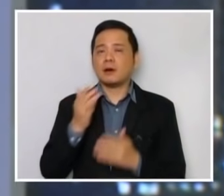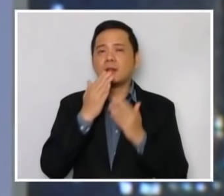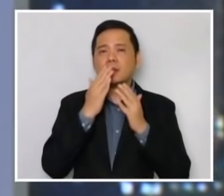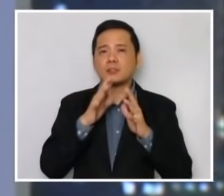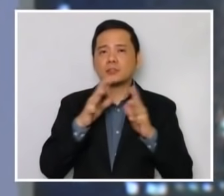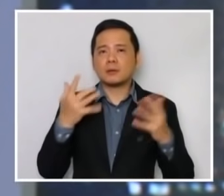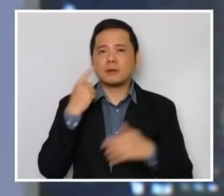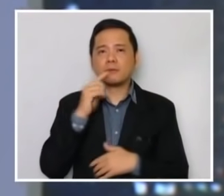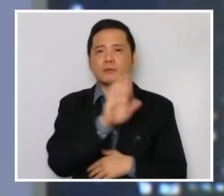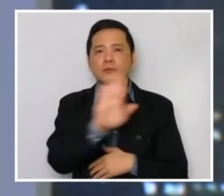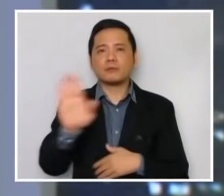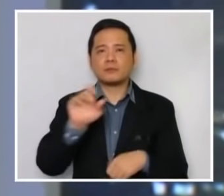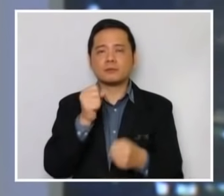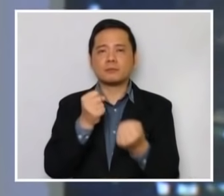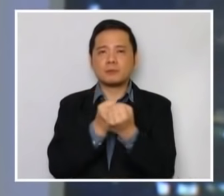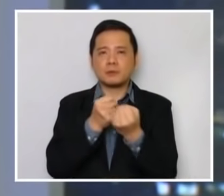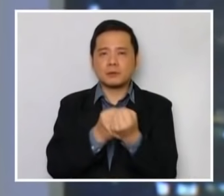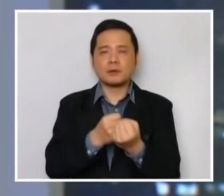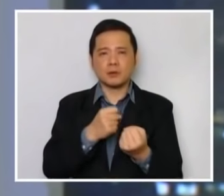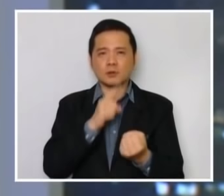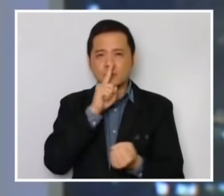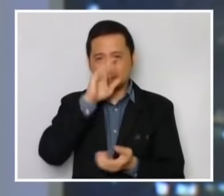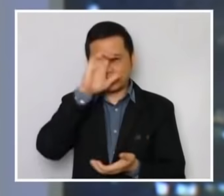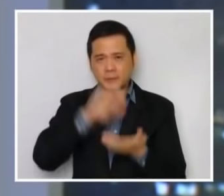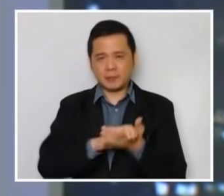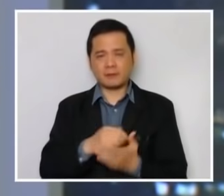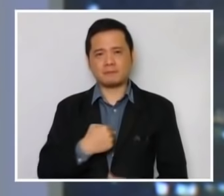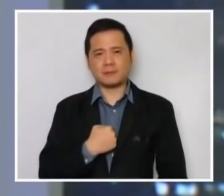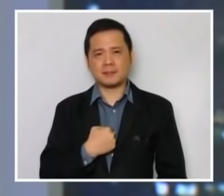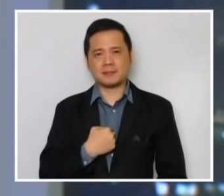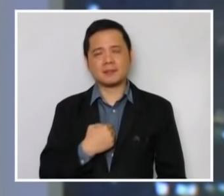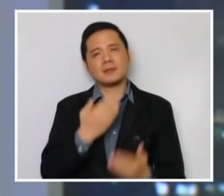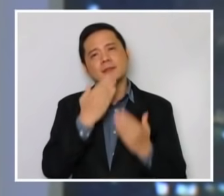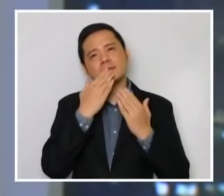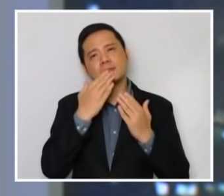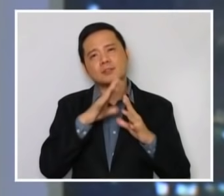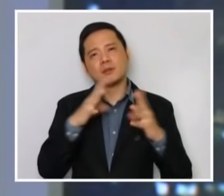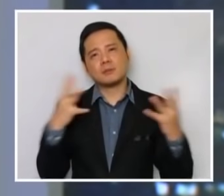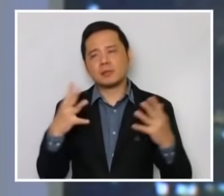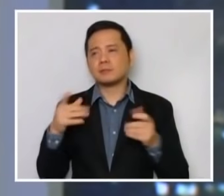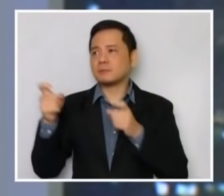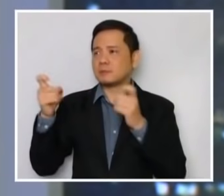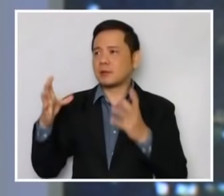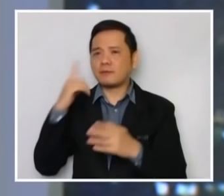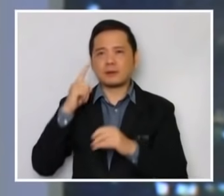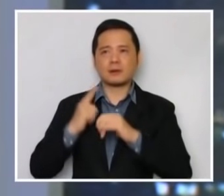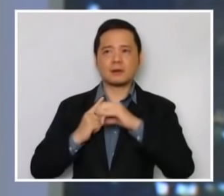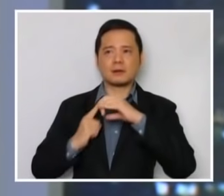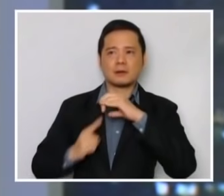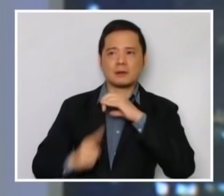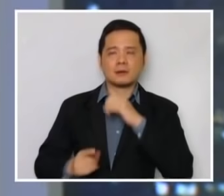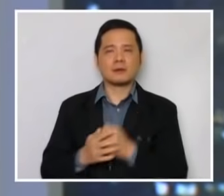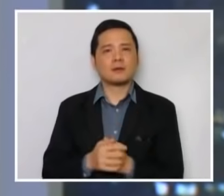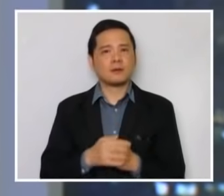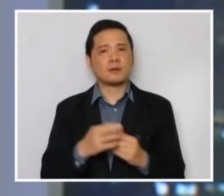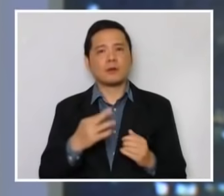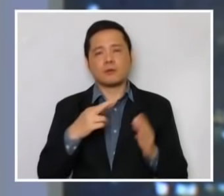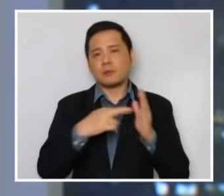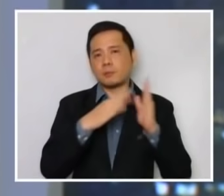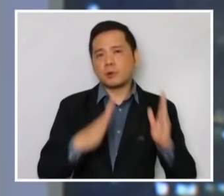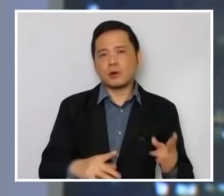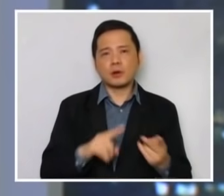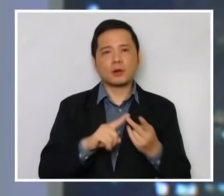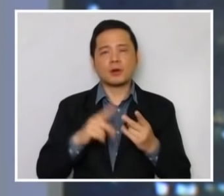suporta at pagtitiwala sa akin. Salamat sa bumubuo ng ABS-CBN Management, ang mga kasama nating reporter, mga crew,